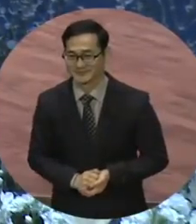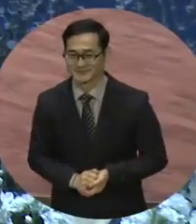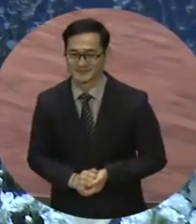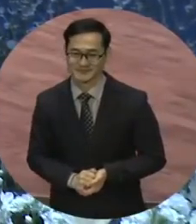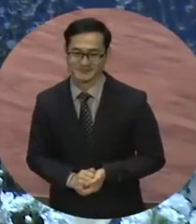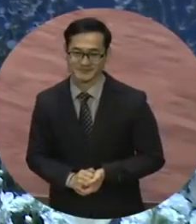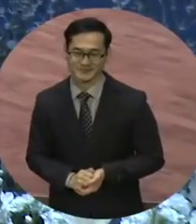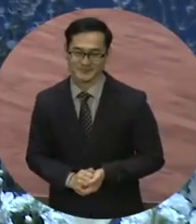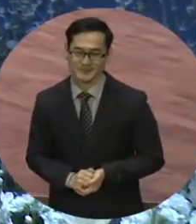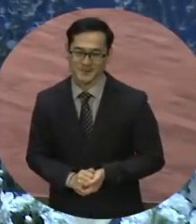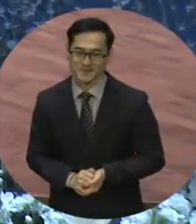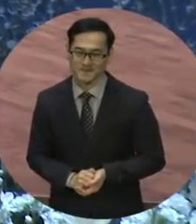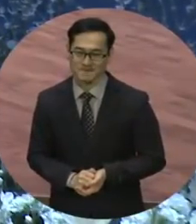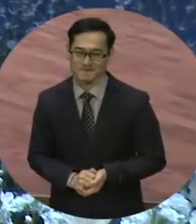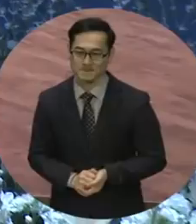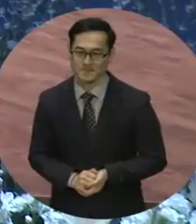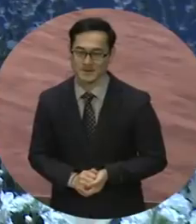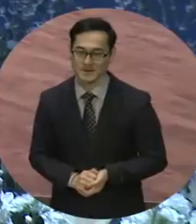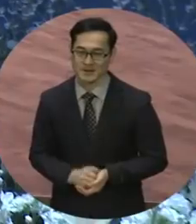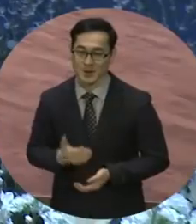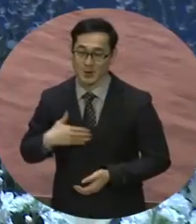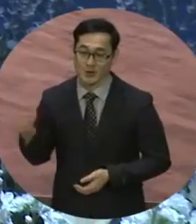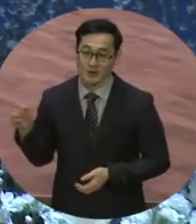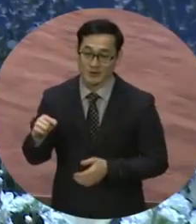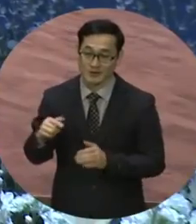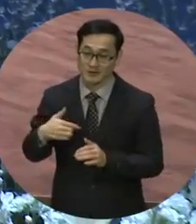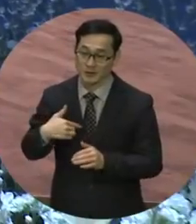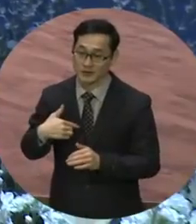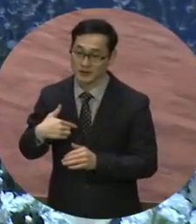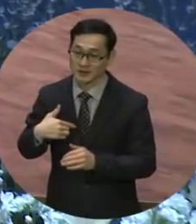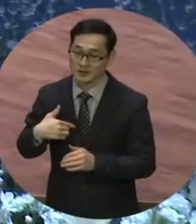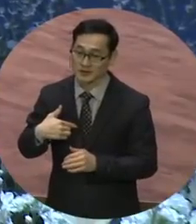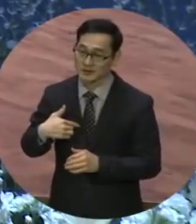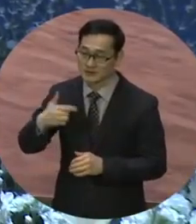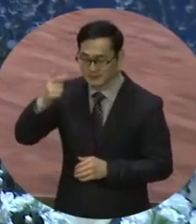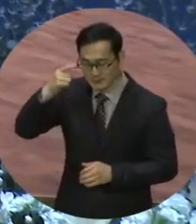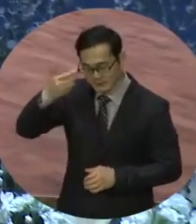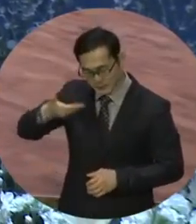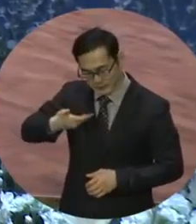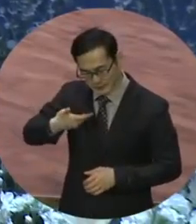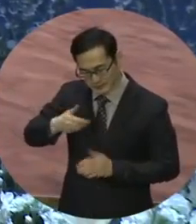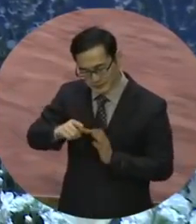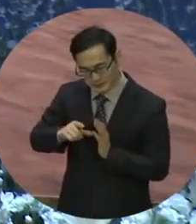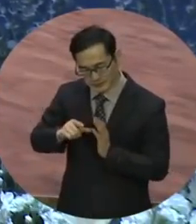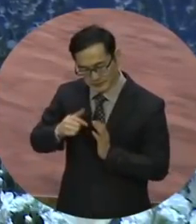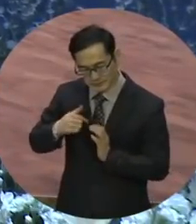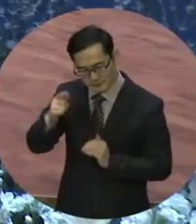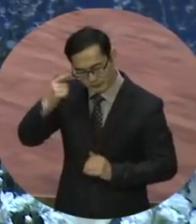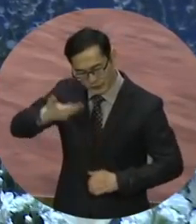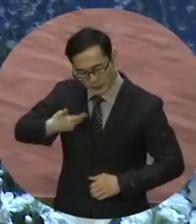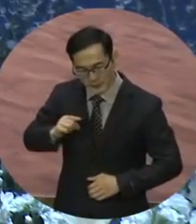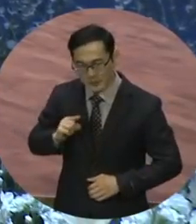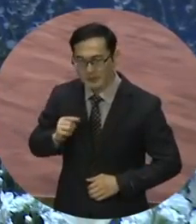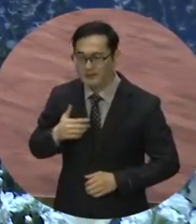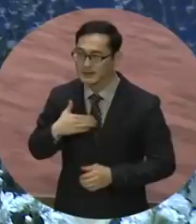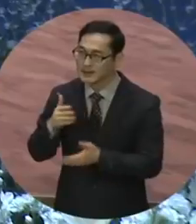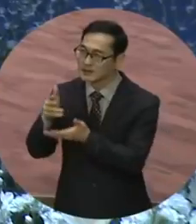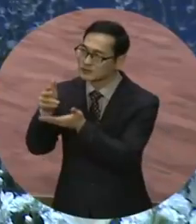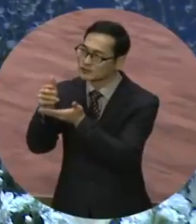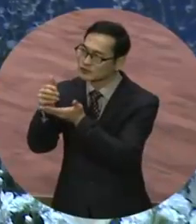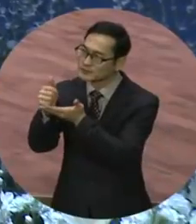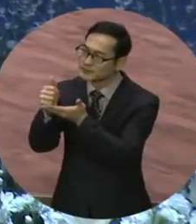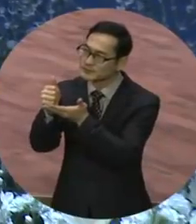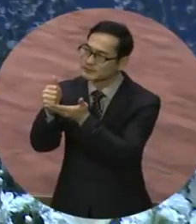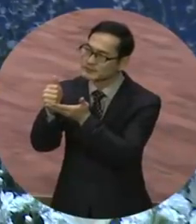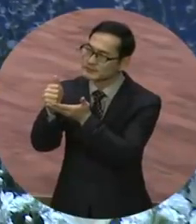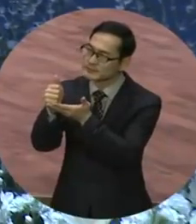오늘 제가 오면서 하나님께 물은 주님께 제가 한번 자신이 질문했어요. 내가 정말 주님을